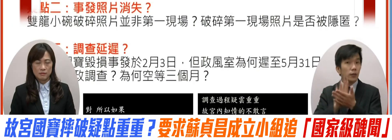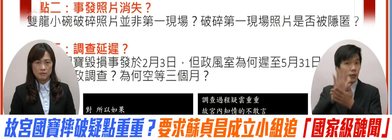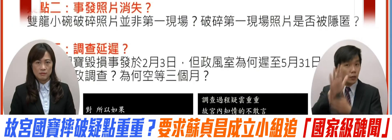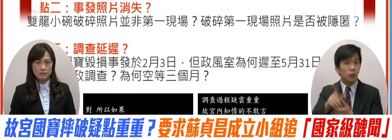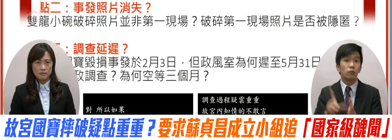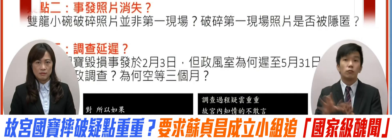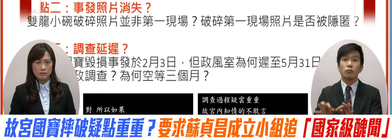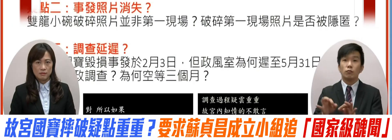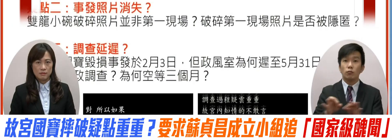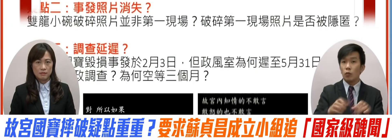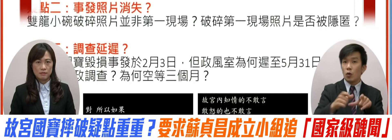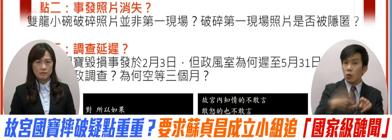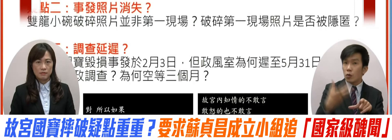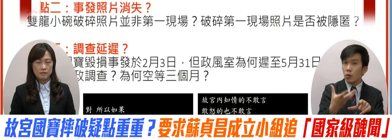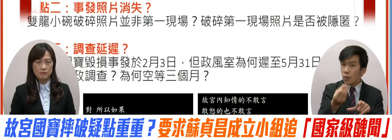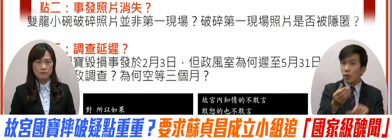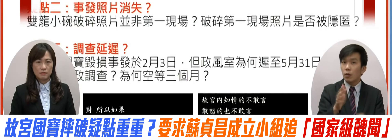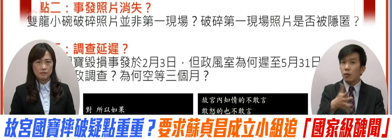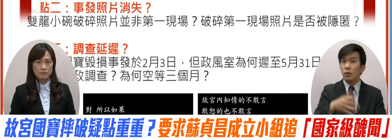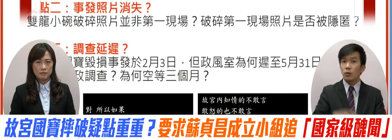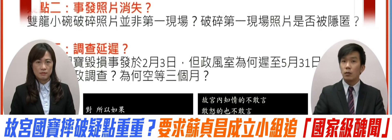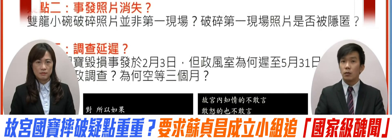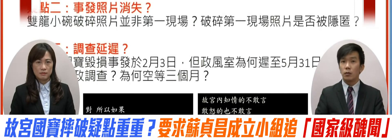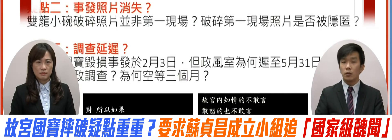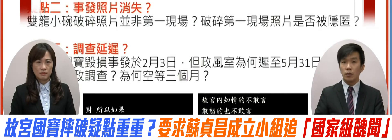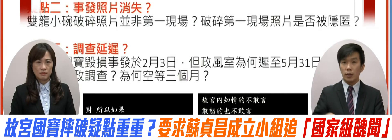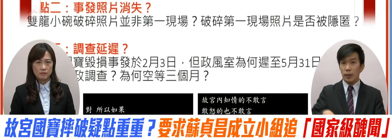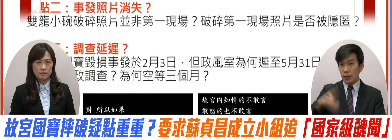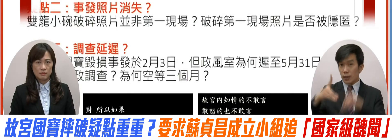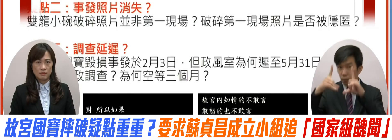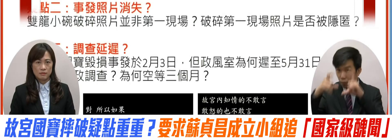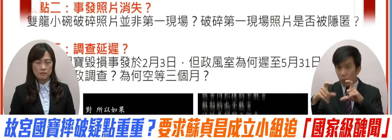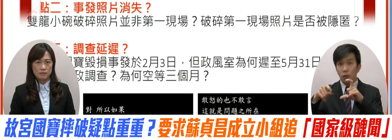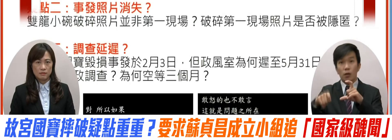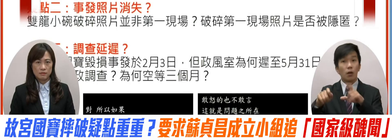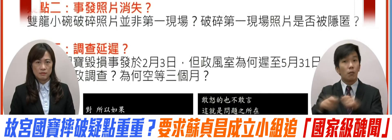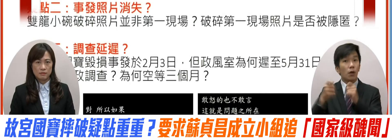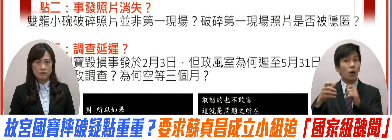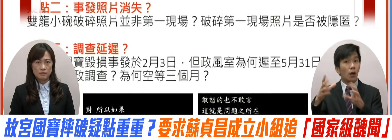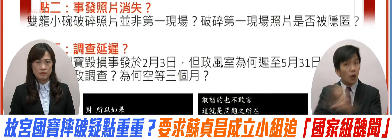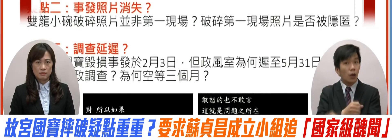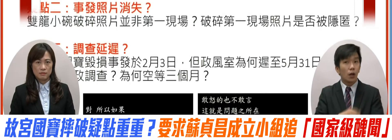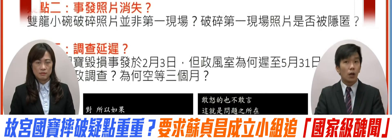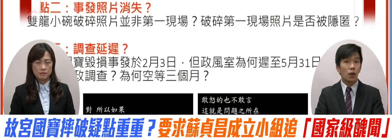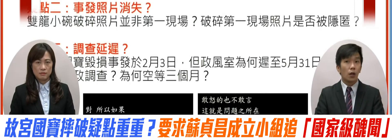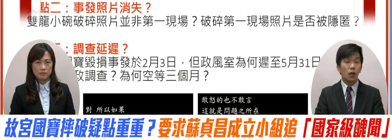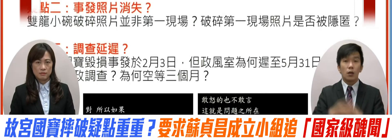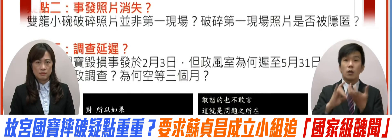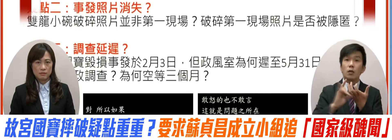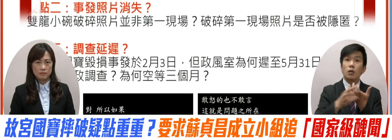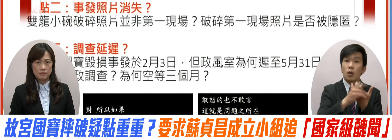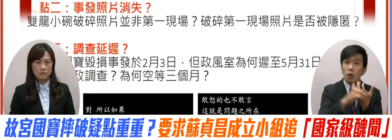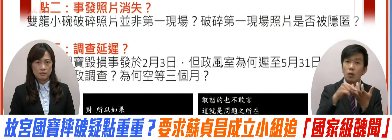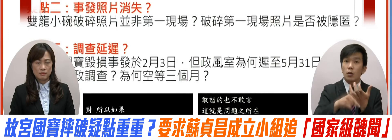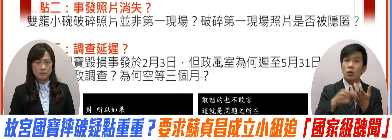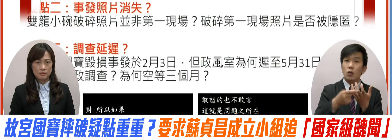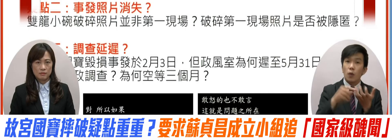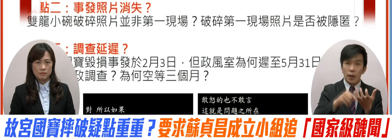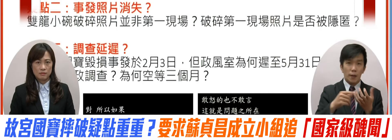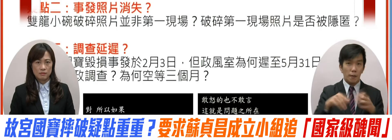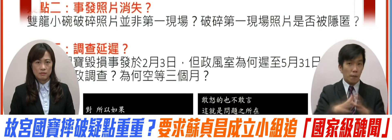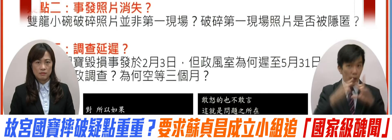开，事发的照片为什么消失，双龙小碗破碎的照片不是第一现场，第一现场照片是被隐